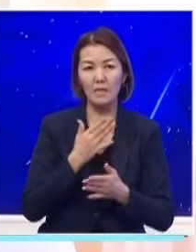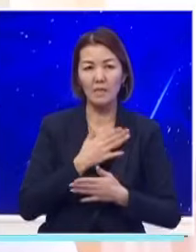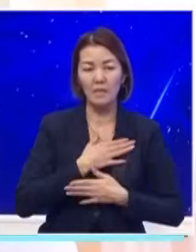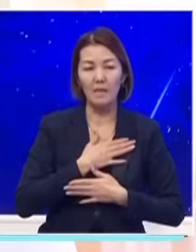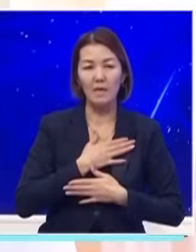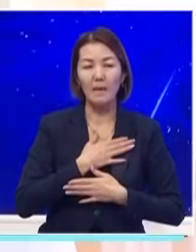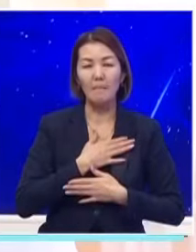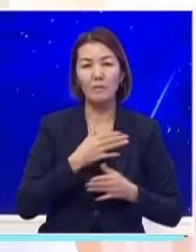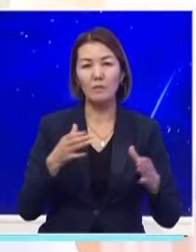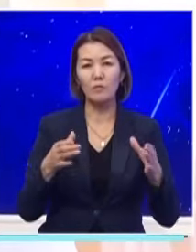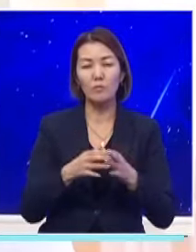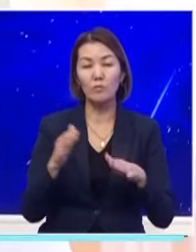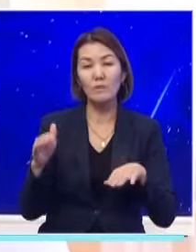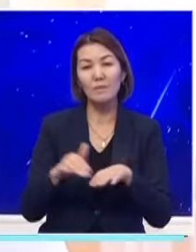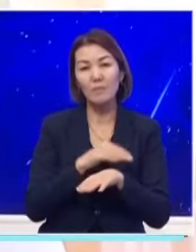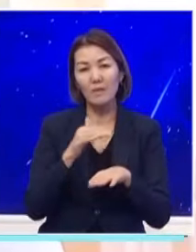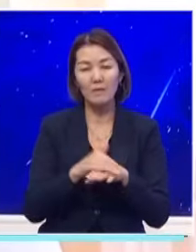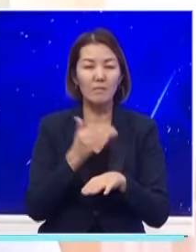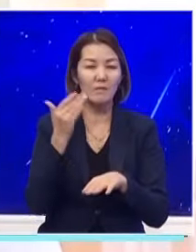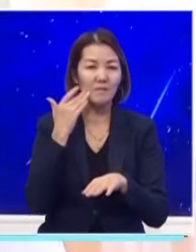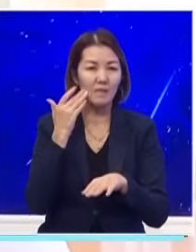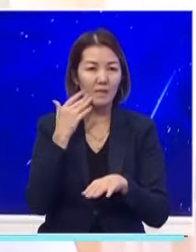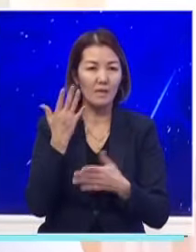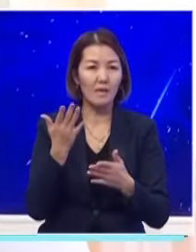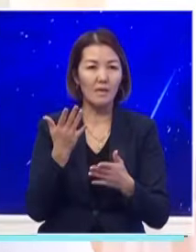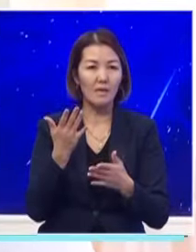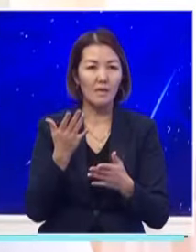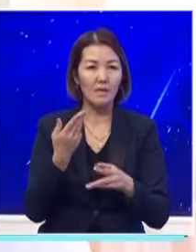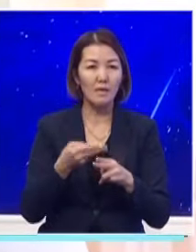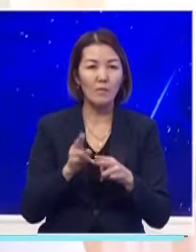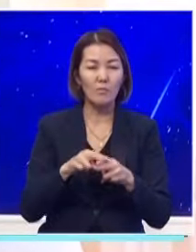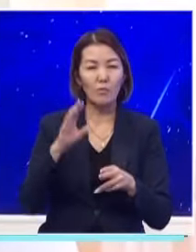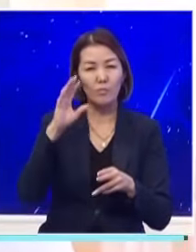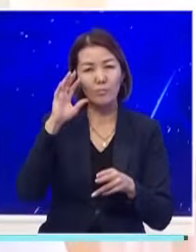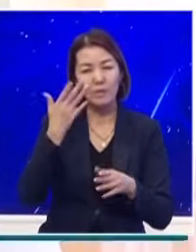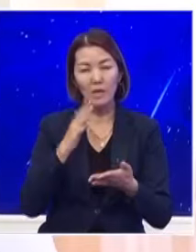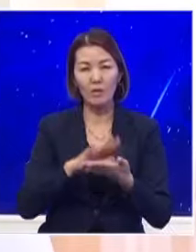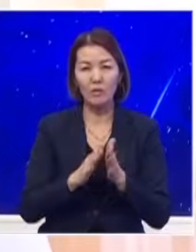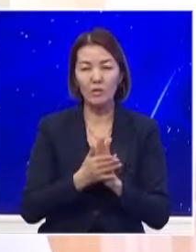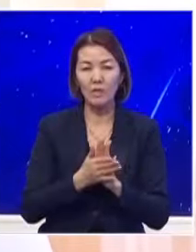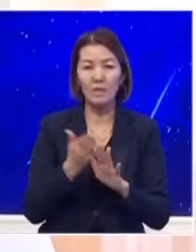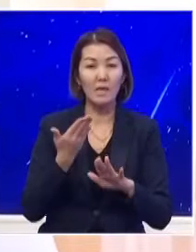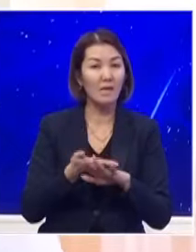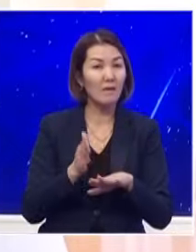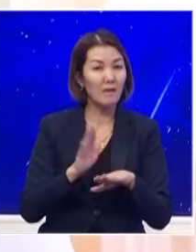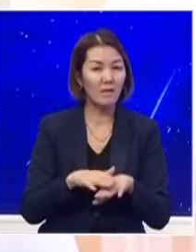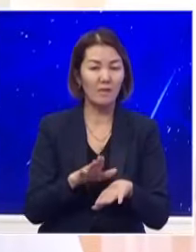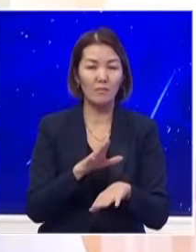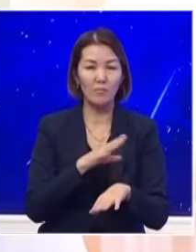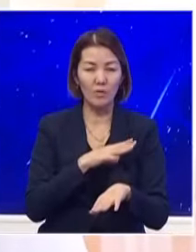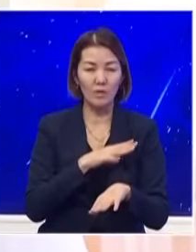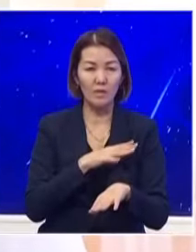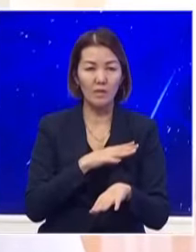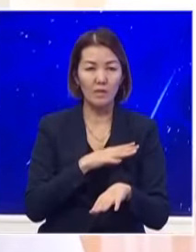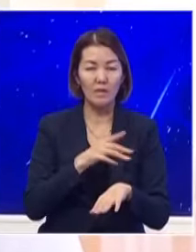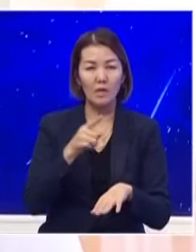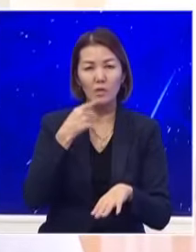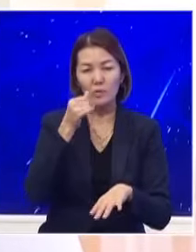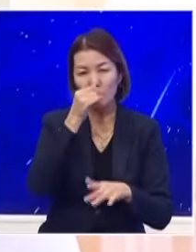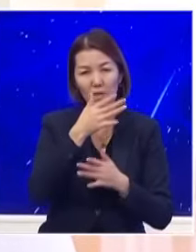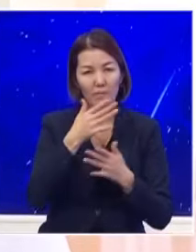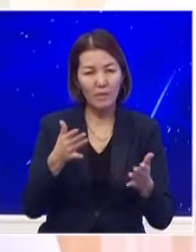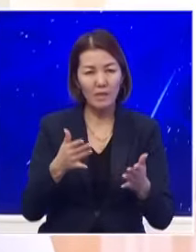өте мейіріммен қарайды ол балаларға. Бұл балалардың психикалық жағдайлары өте ауыр болады. Не сөйлемейді,